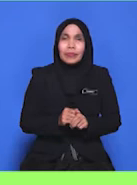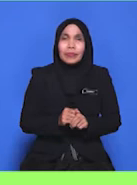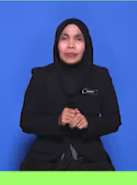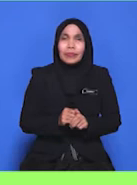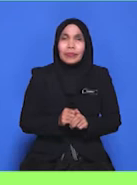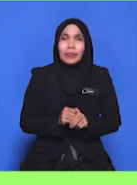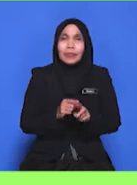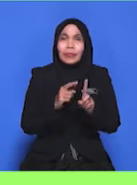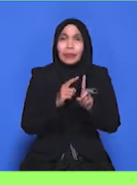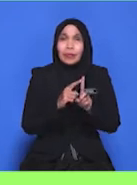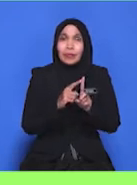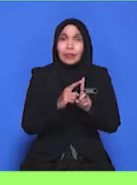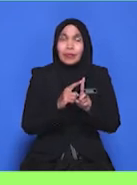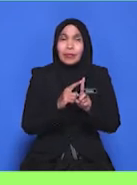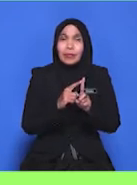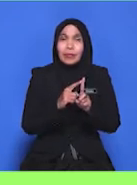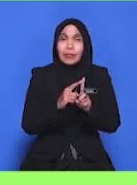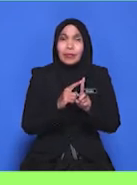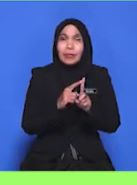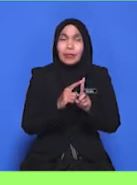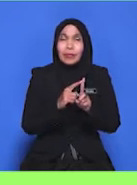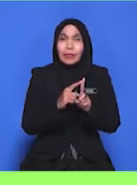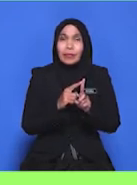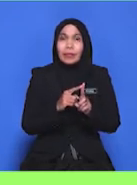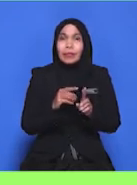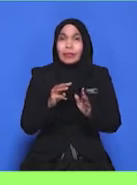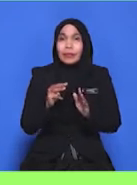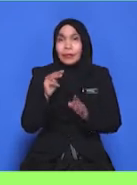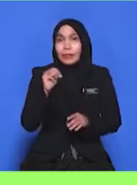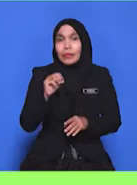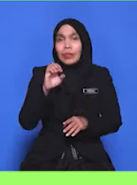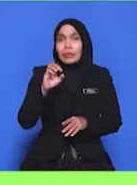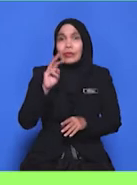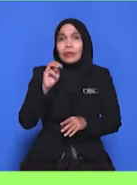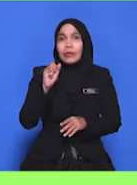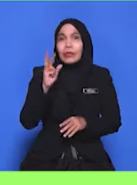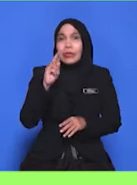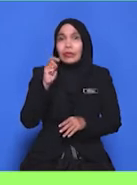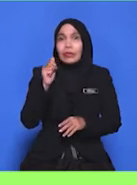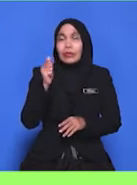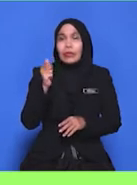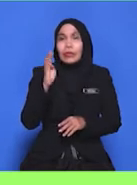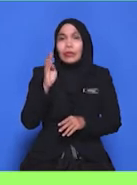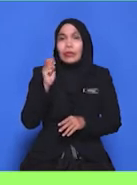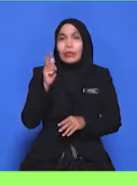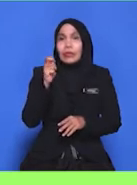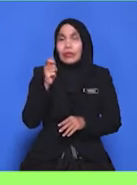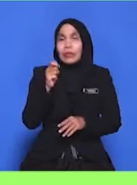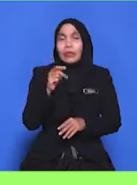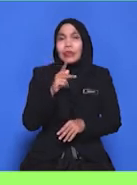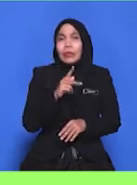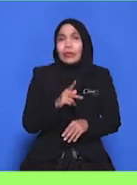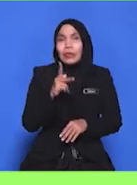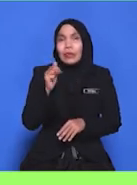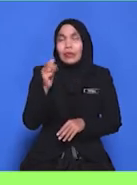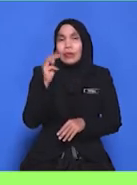ialah, pertama, kita hendaklah memartabatkan ajaran Al-Quran dan Sunnah agar